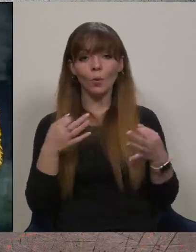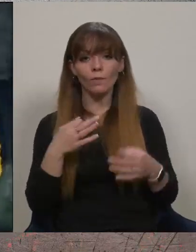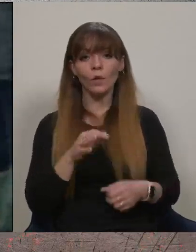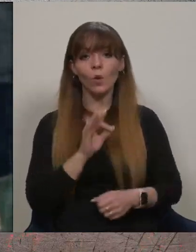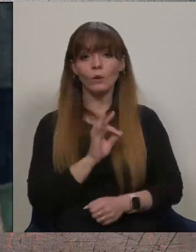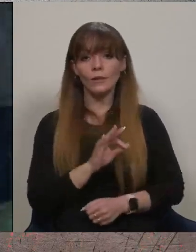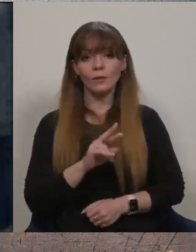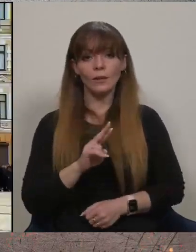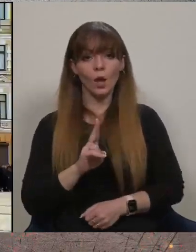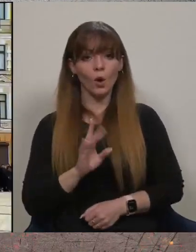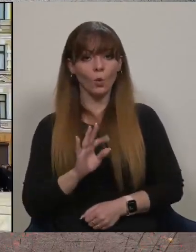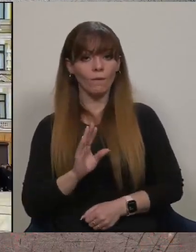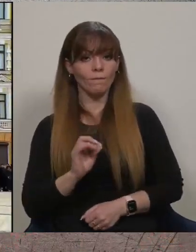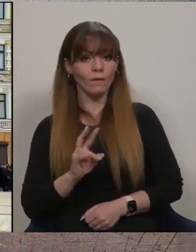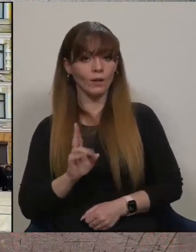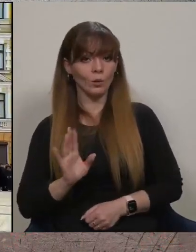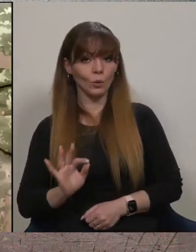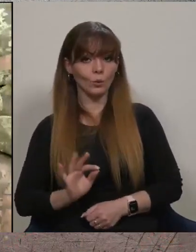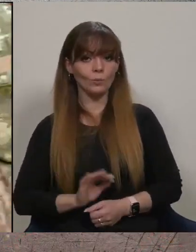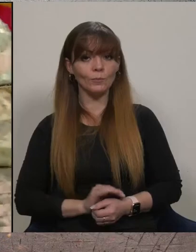Яковенко.